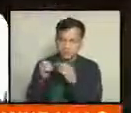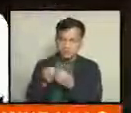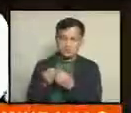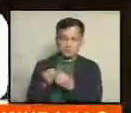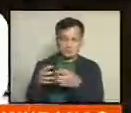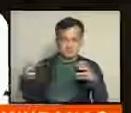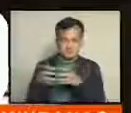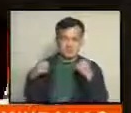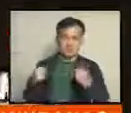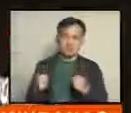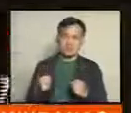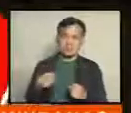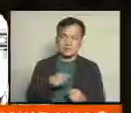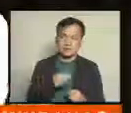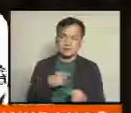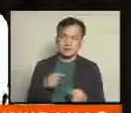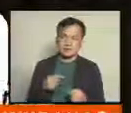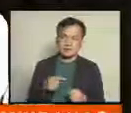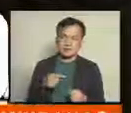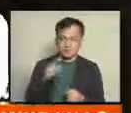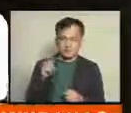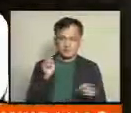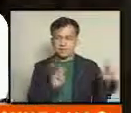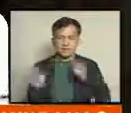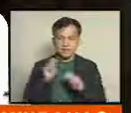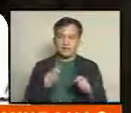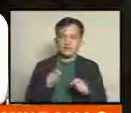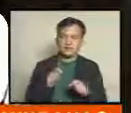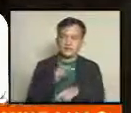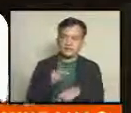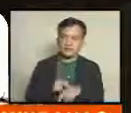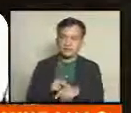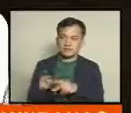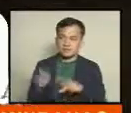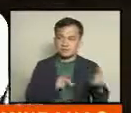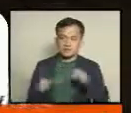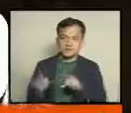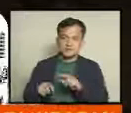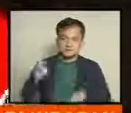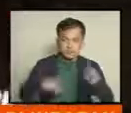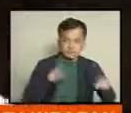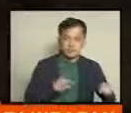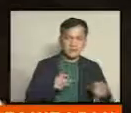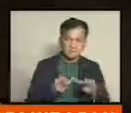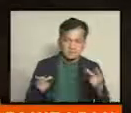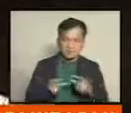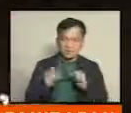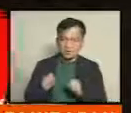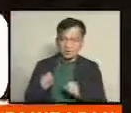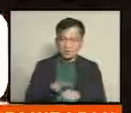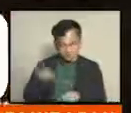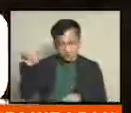Mas tumatag po yung samahan po kami, yung pagiging sa teatro po ang kapatiran. Mas makapag-perform po sa iba-ibang lugar. Kung pwede po sa ibang bansa